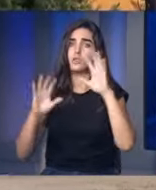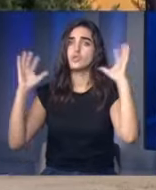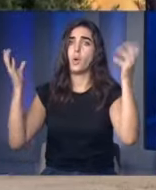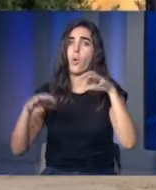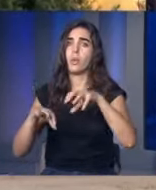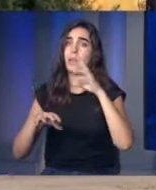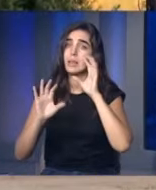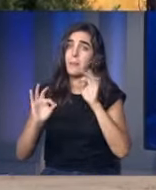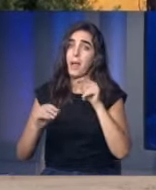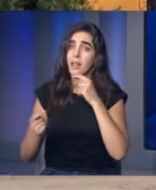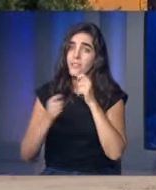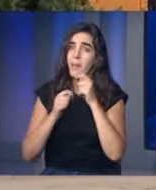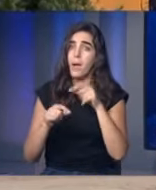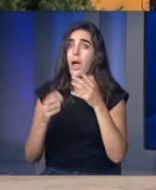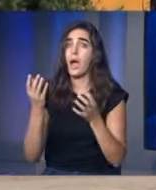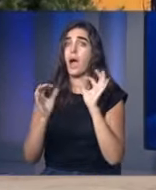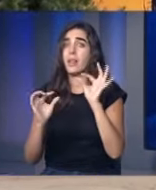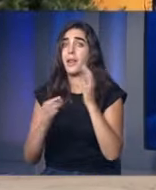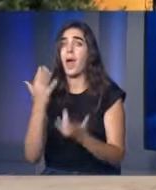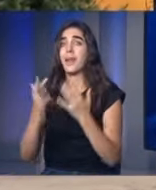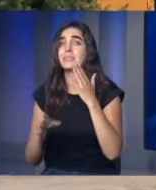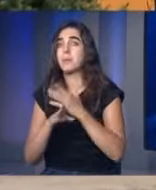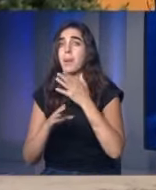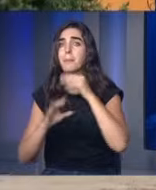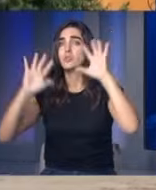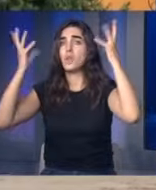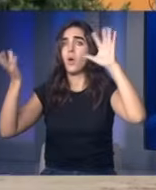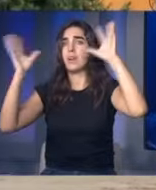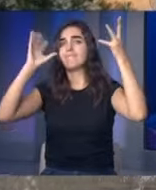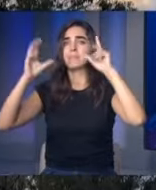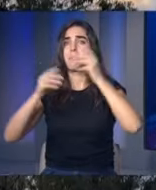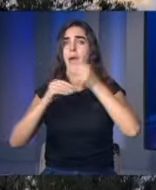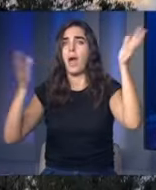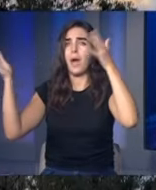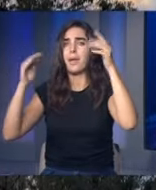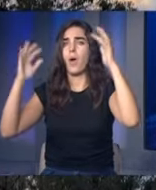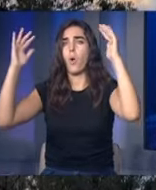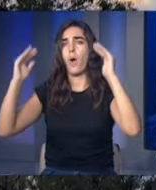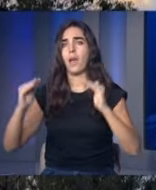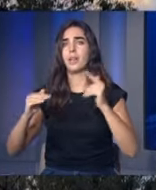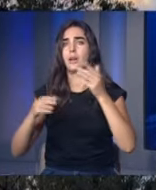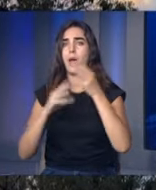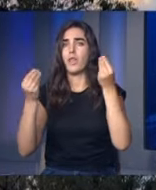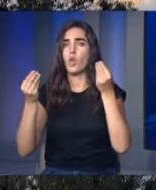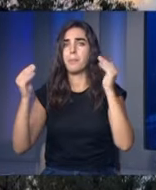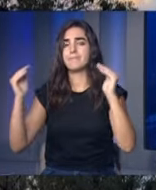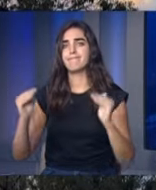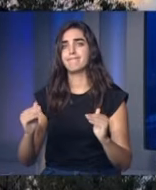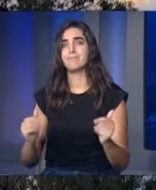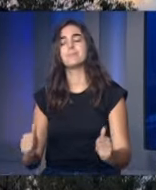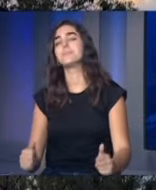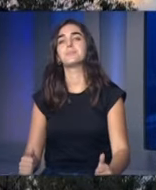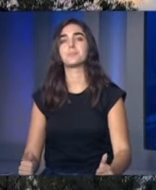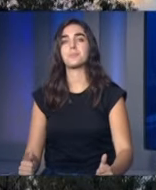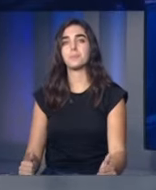الوطنية تحذيرا من تفاقم خطر الحرائق بسبب الأحوال المناخية، خصوصا مع هبوب الرياح وانخفاض